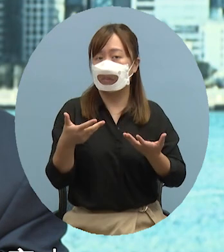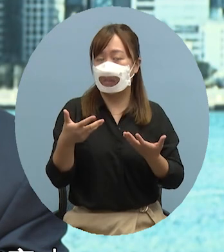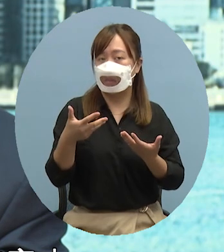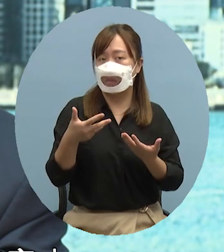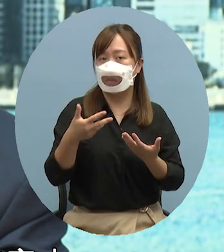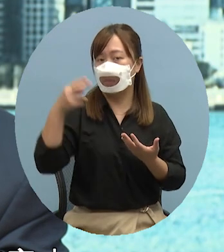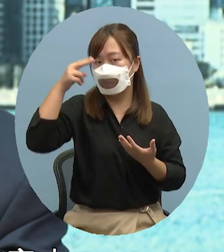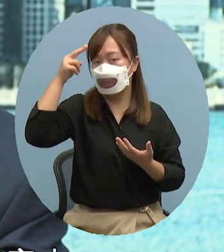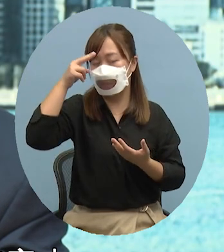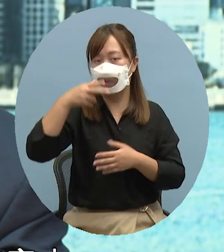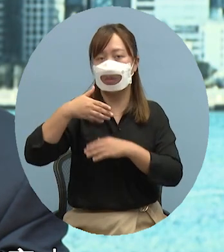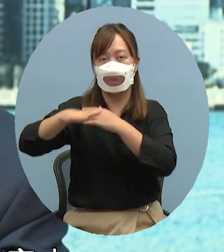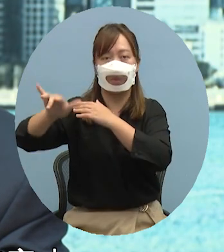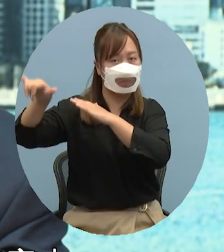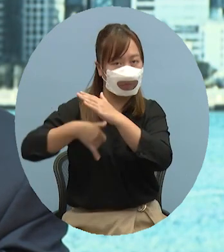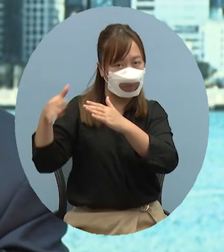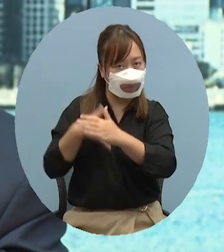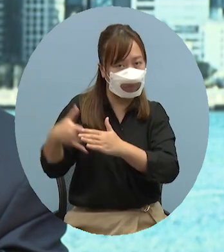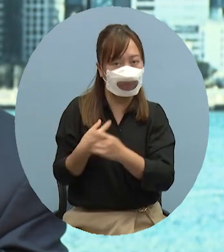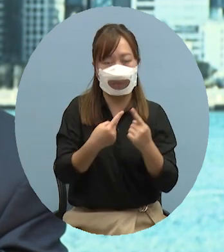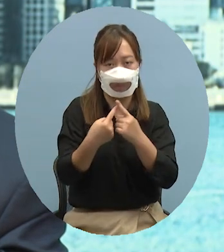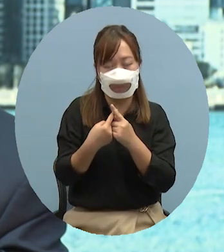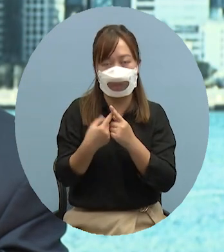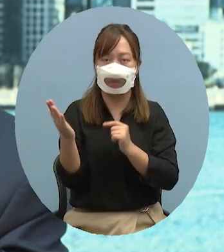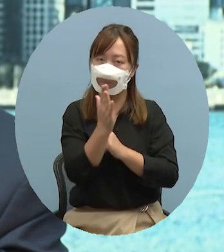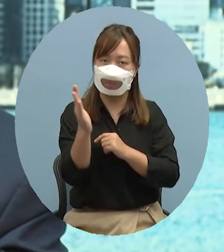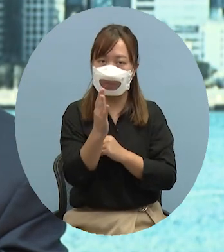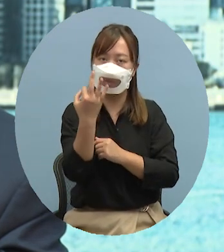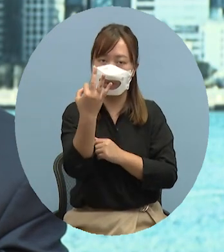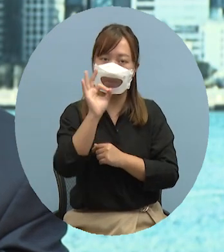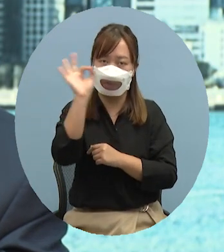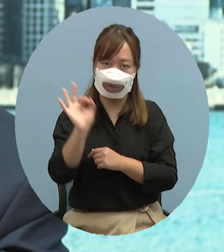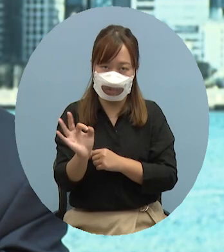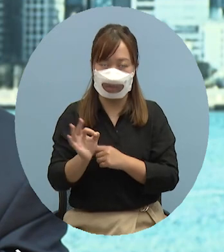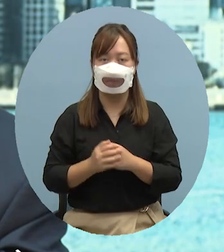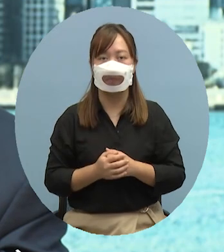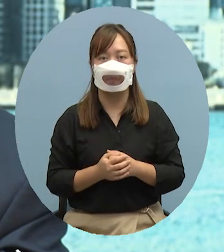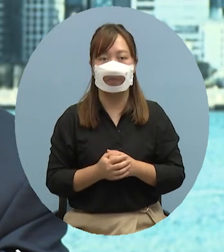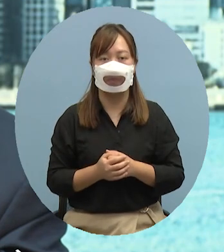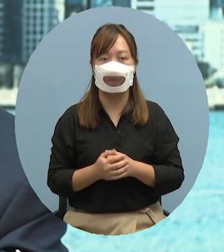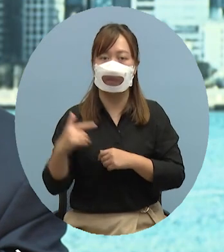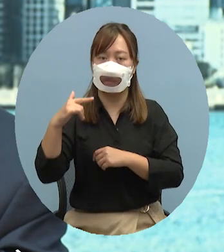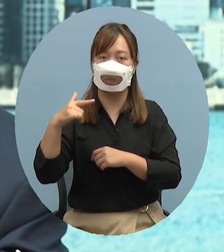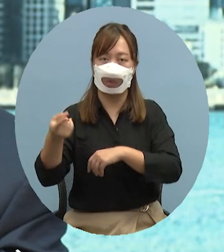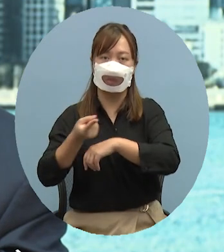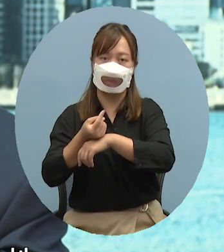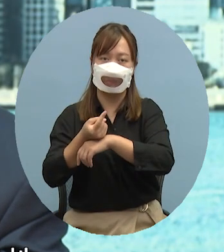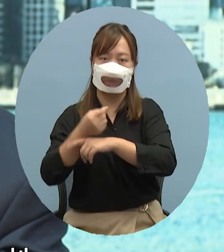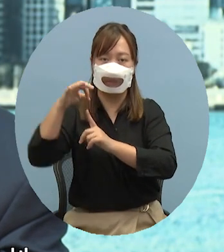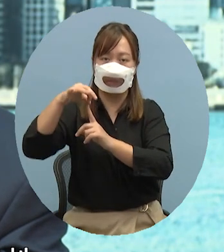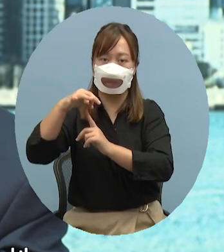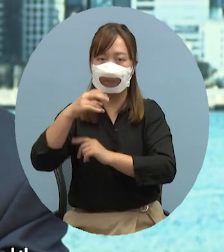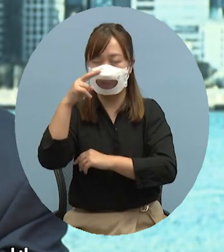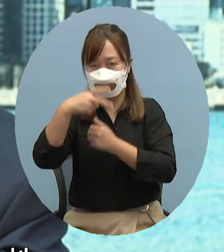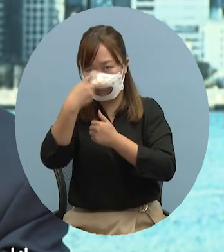喺外地入境嘅旅客當中咧，有大概3%嘅旅客咧係喺機場嘅臨時樣本檢測中心嘅樣本